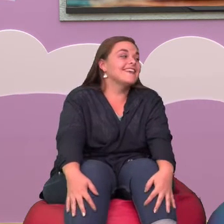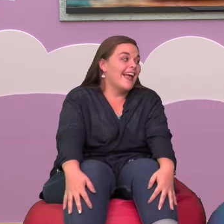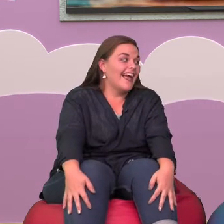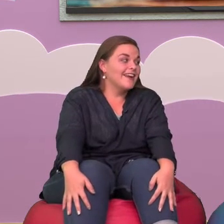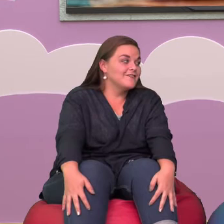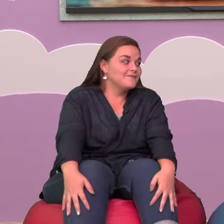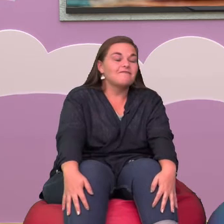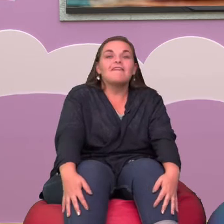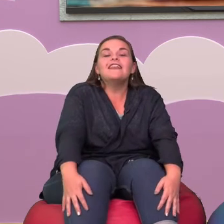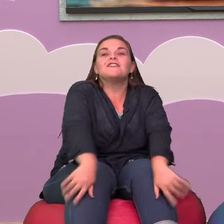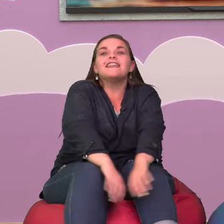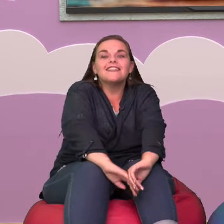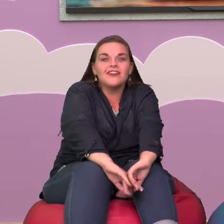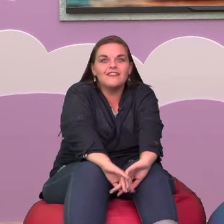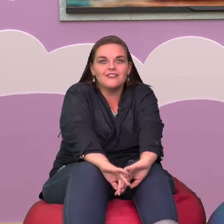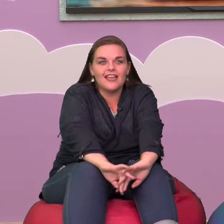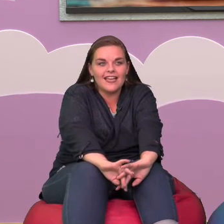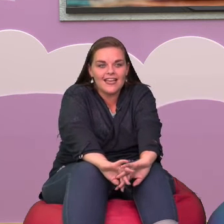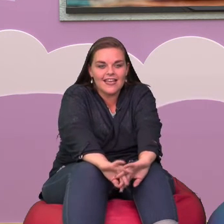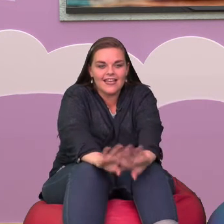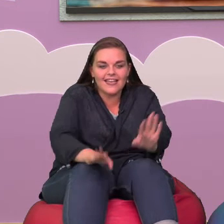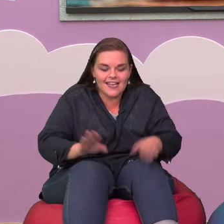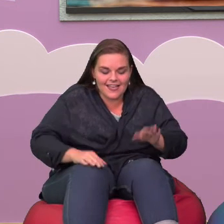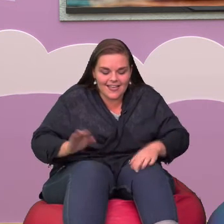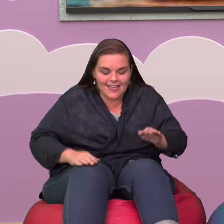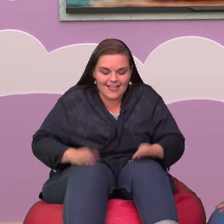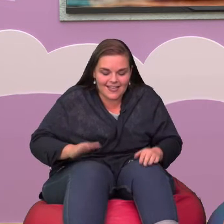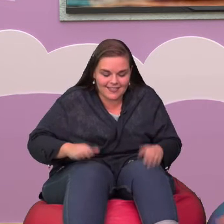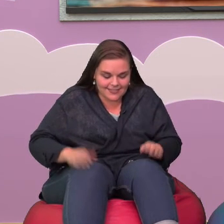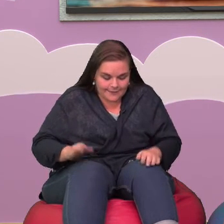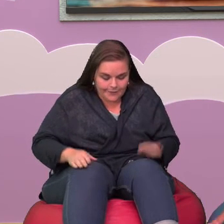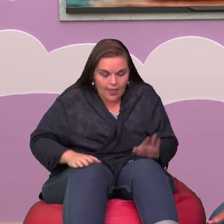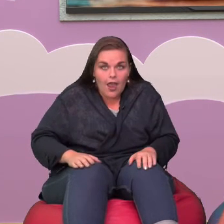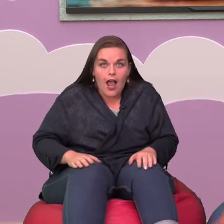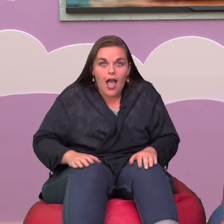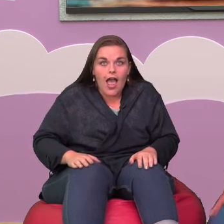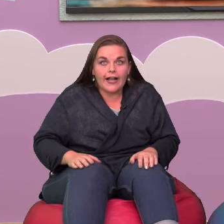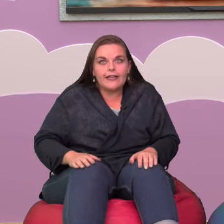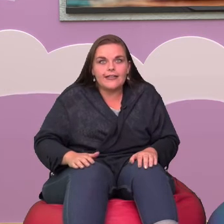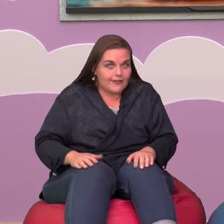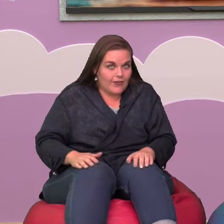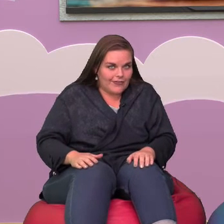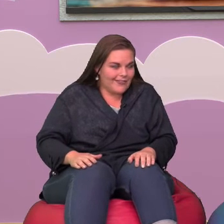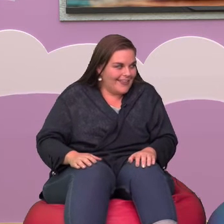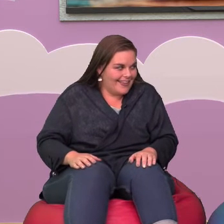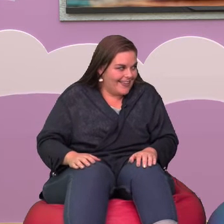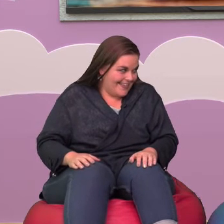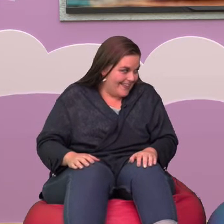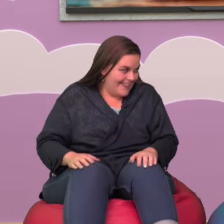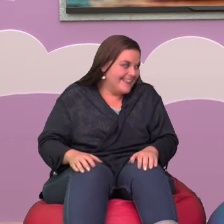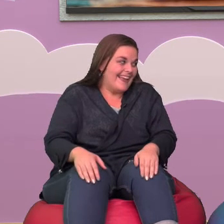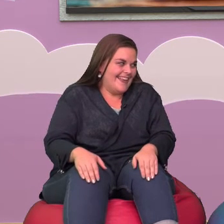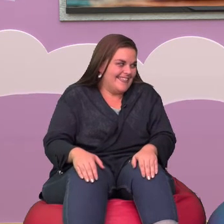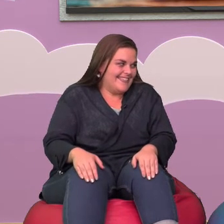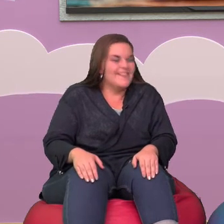Okay, is jy reg? Ek is reg. So die eerste winkel wat ons het is 'n klerewinkel. Okay, gaan ek